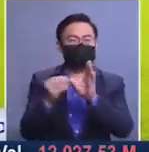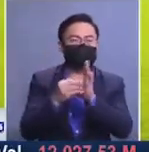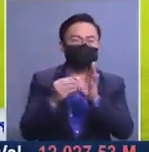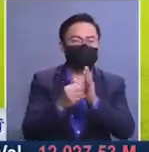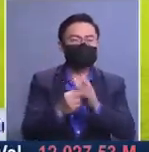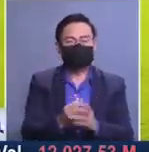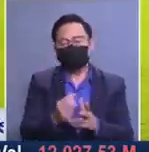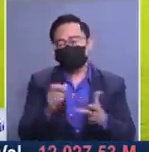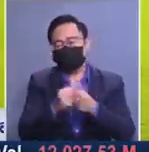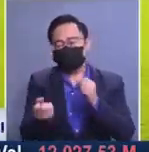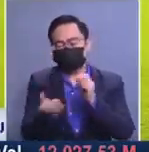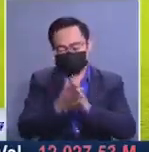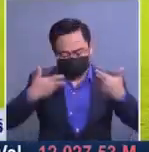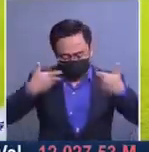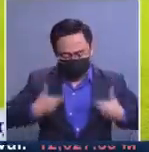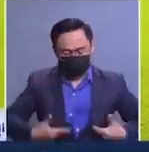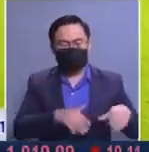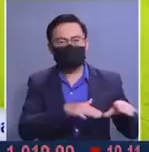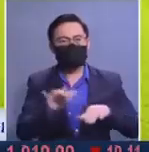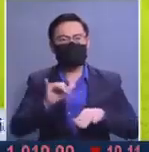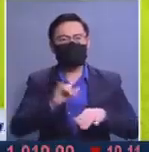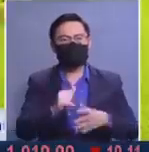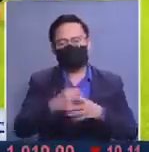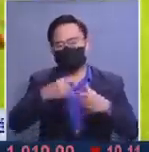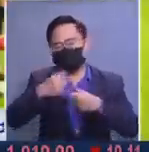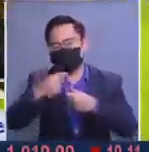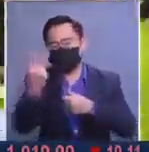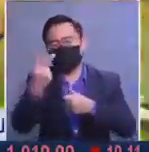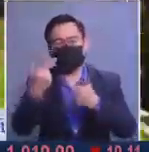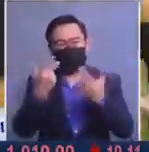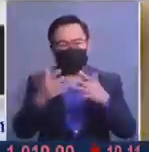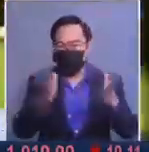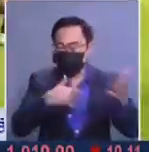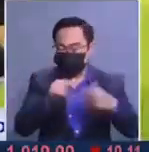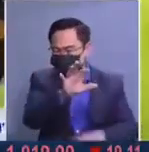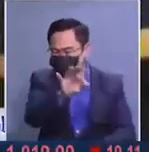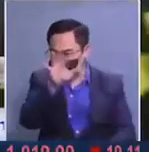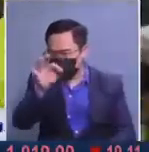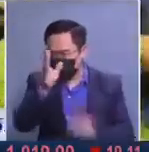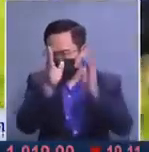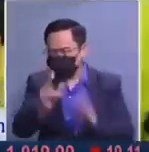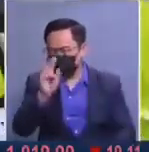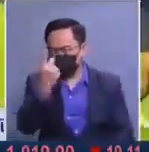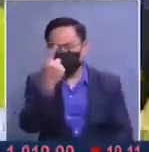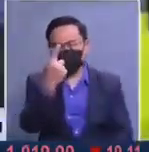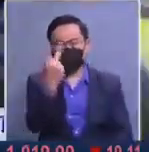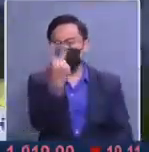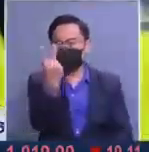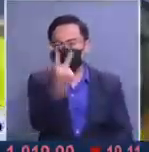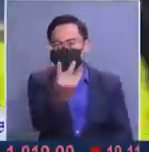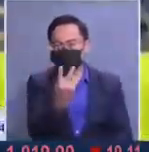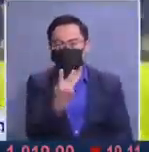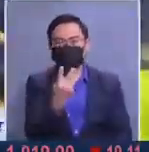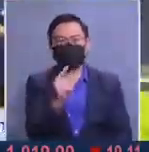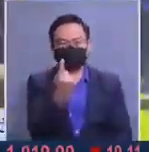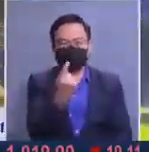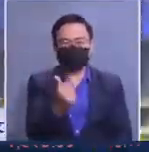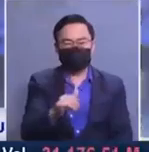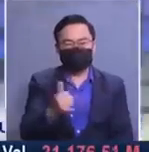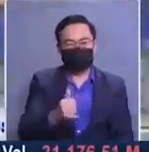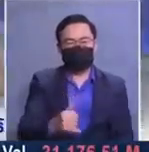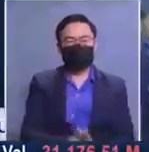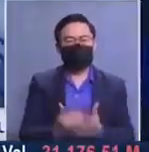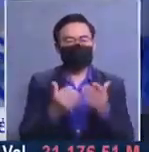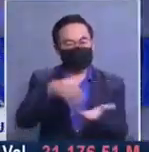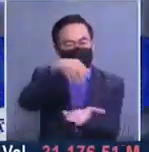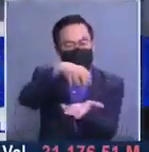ตัวจากสภาพร่างกายไม่พร้อมครับมาโน่กล่าวว่าอาจจะดึงสุริยาสิงห์มุ้ยหรือฉัตรมงคลเรืองธนโรจน์คนใดคนหนึ่งเข้ามาแทนครับส่ว